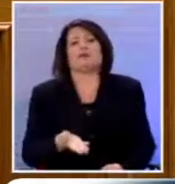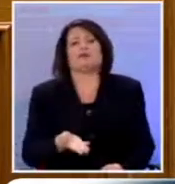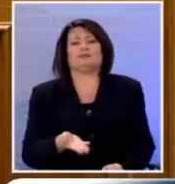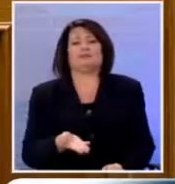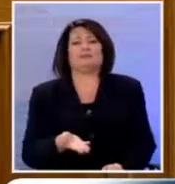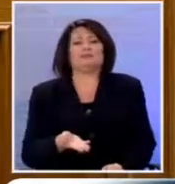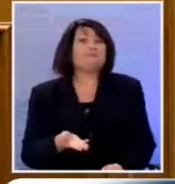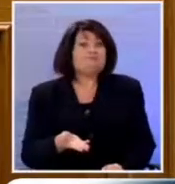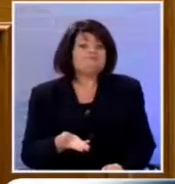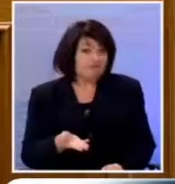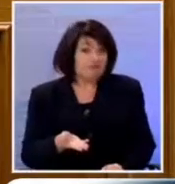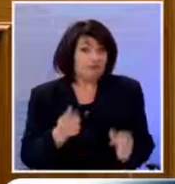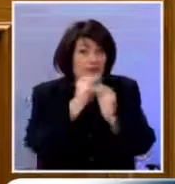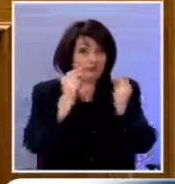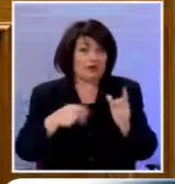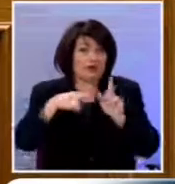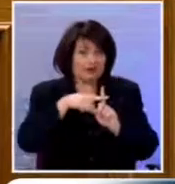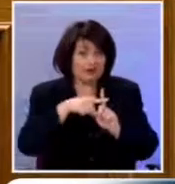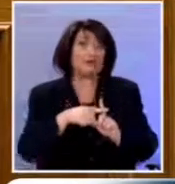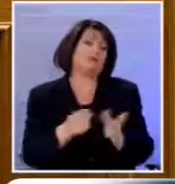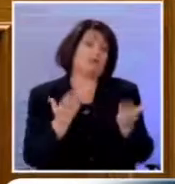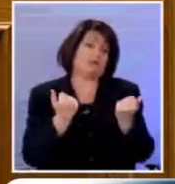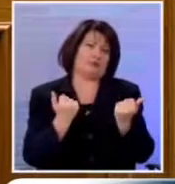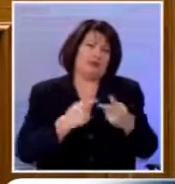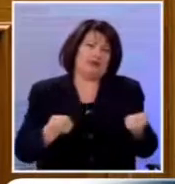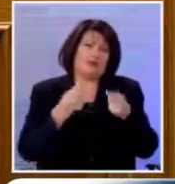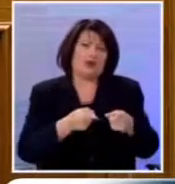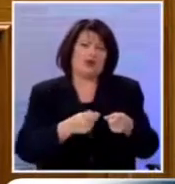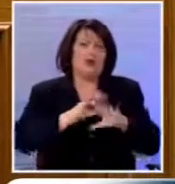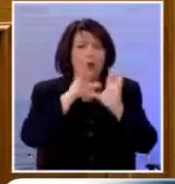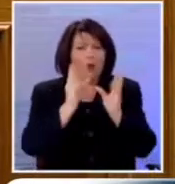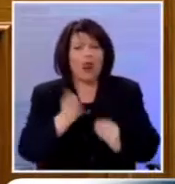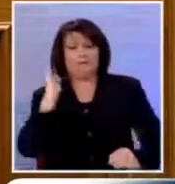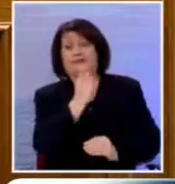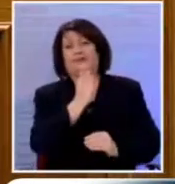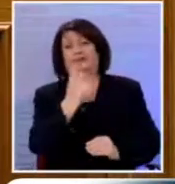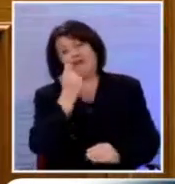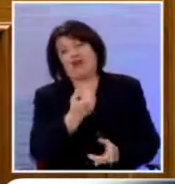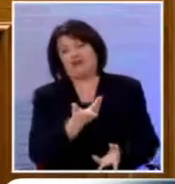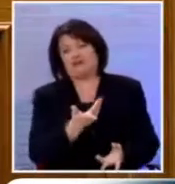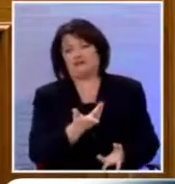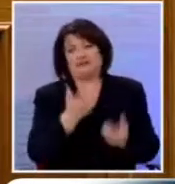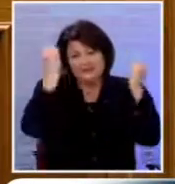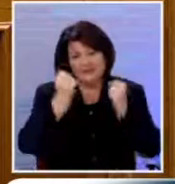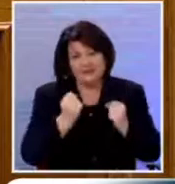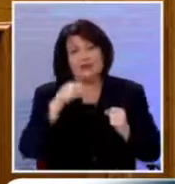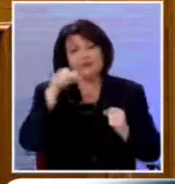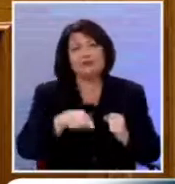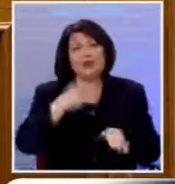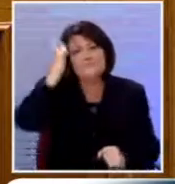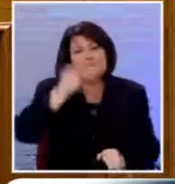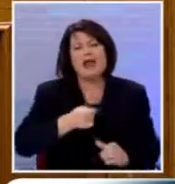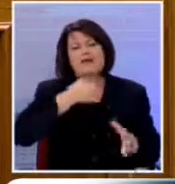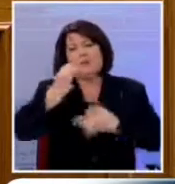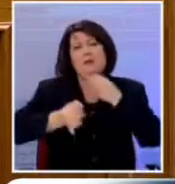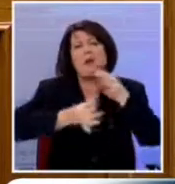δεν λειτουργήσε θετικά για την κυβέρνησή σας. Σας γύρισαν όλες μπούμεραγκ. Τότε άρχισε το γαϊτανάκι των απαράδεκτων